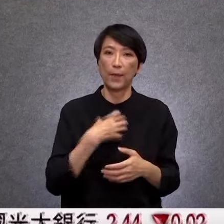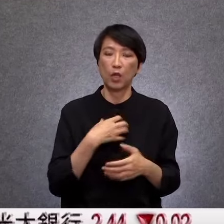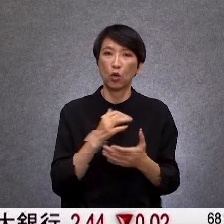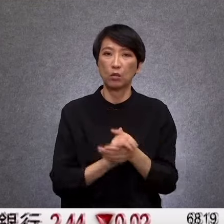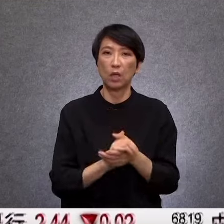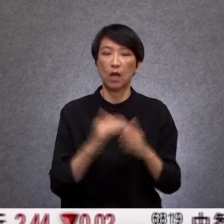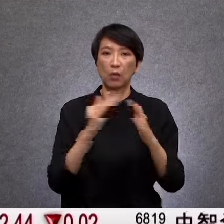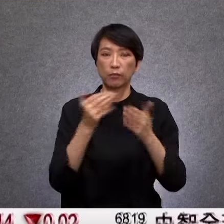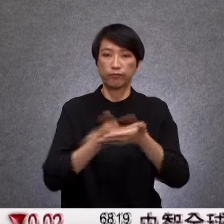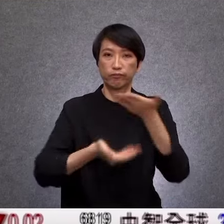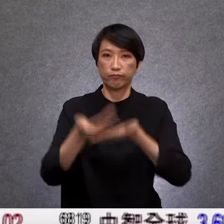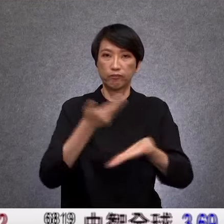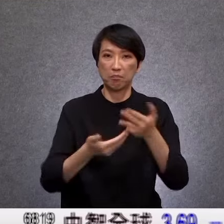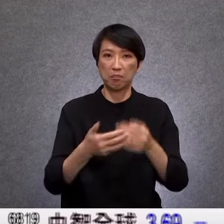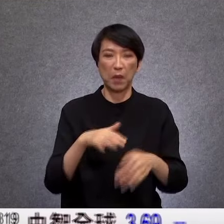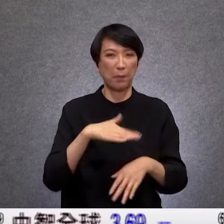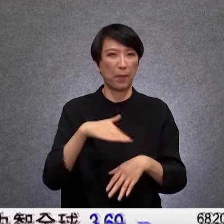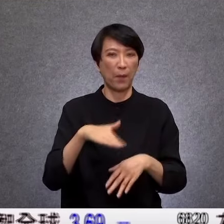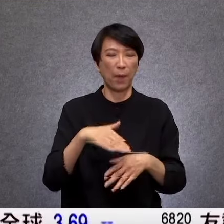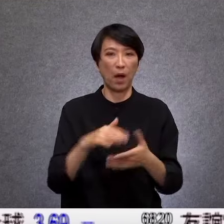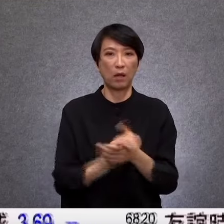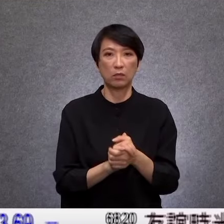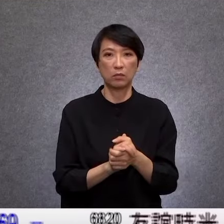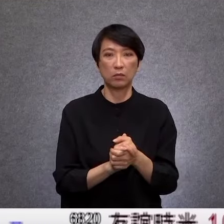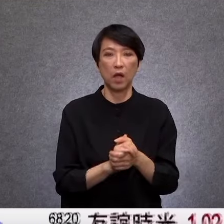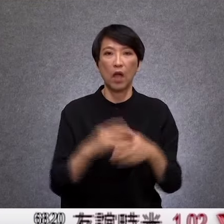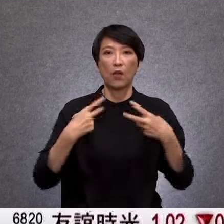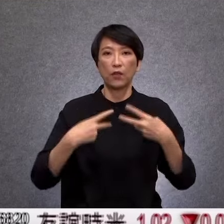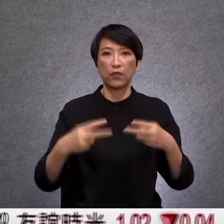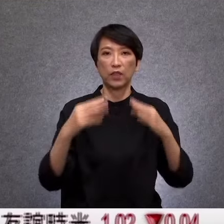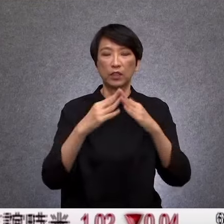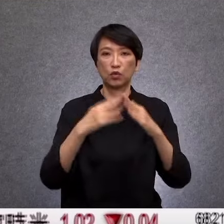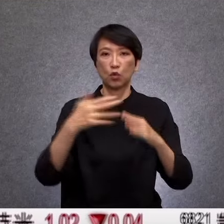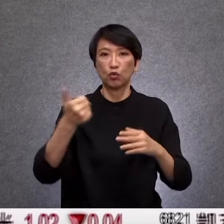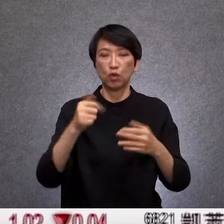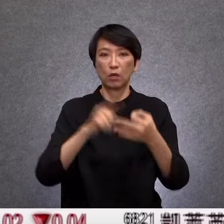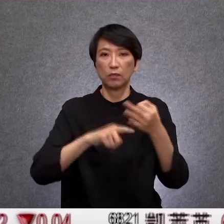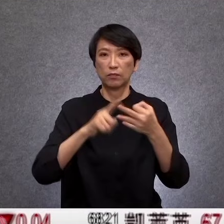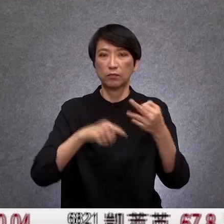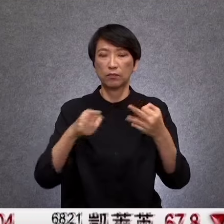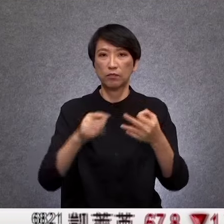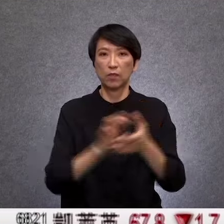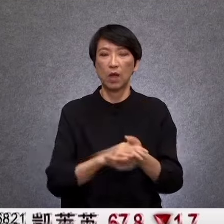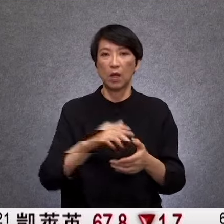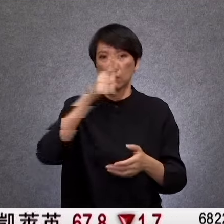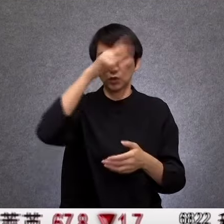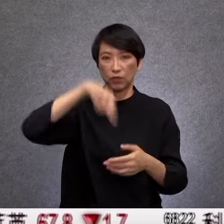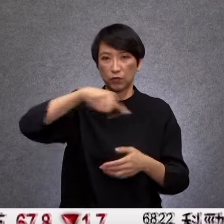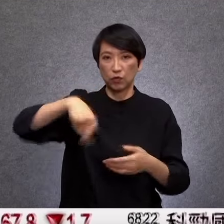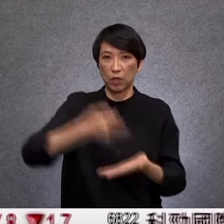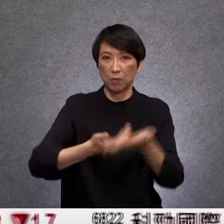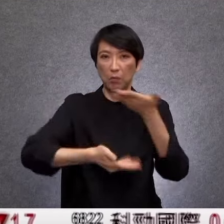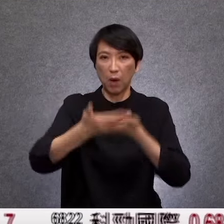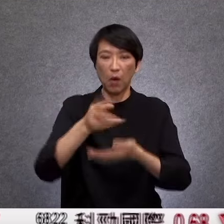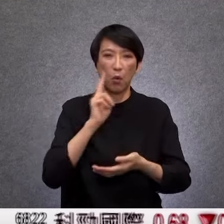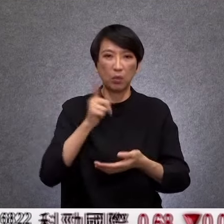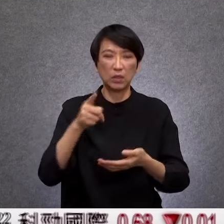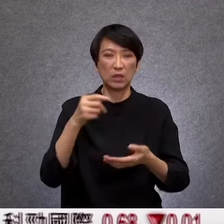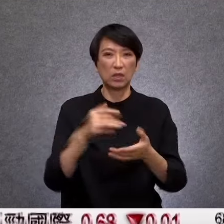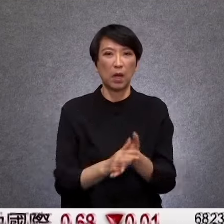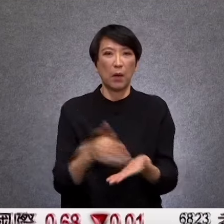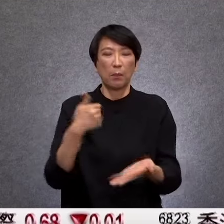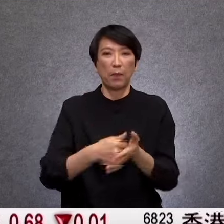20,000伙為少啦。咁係咪覺得個市場胃口都係未夠好咧？因為發展局局長林漢雄都提到啦，即係今個季度冇